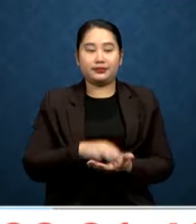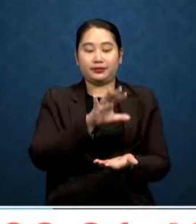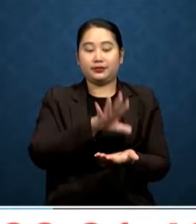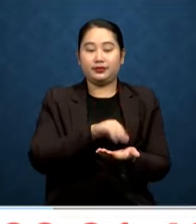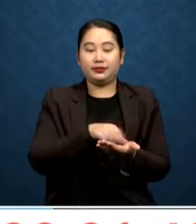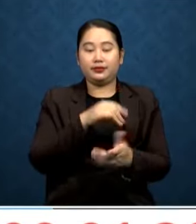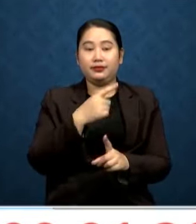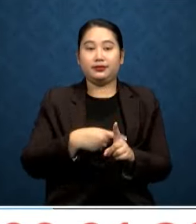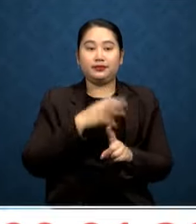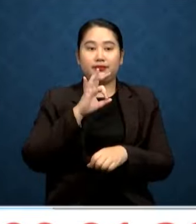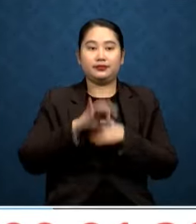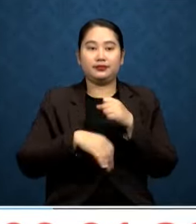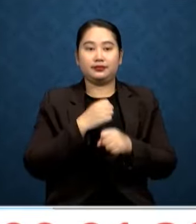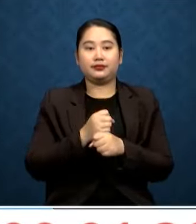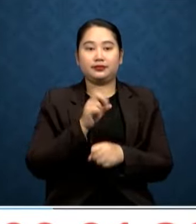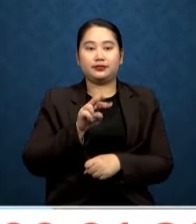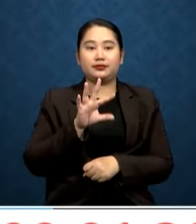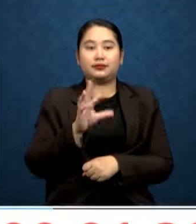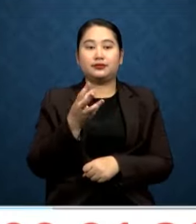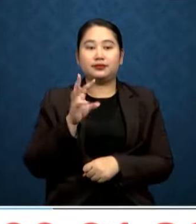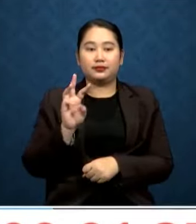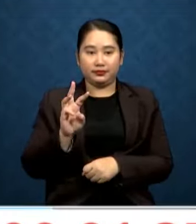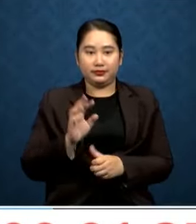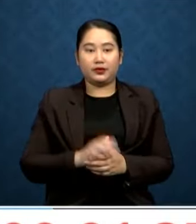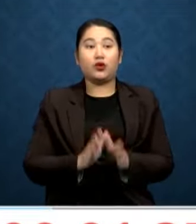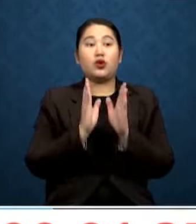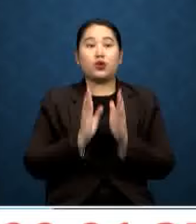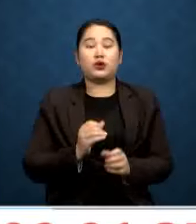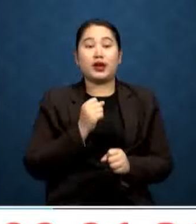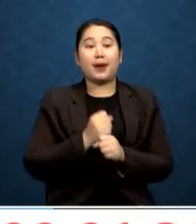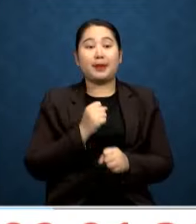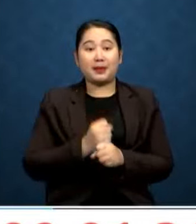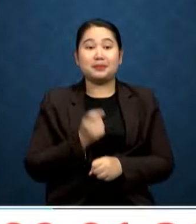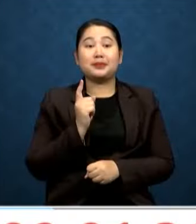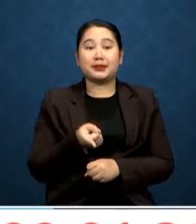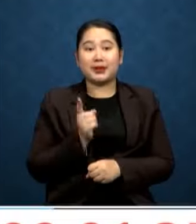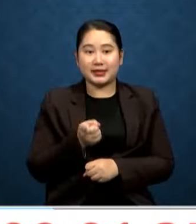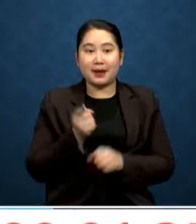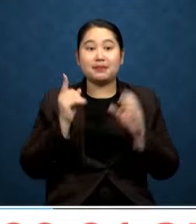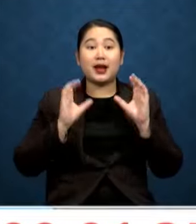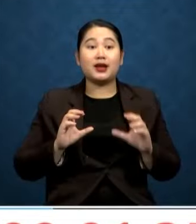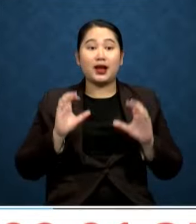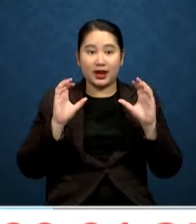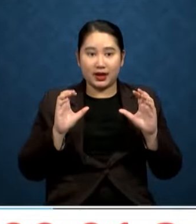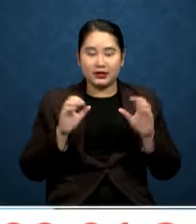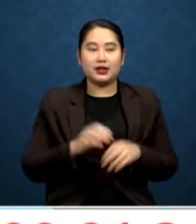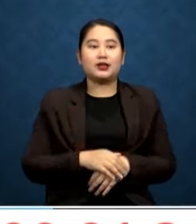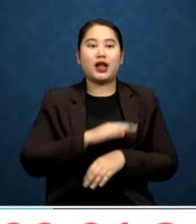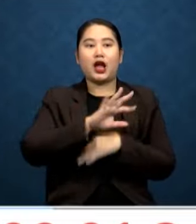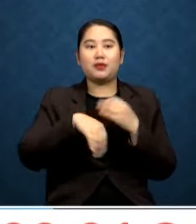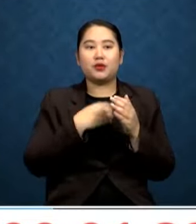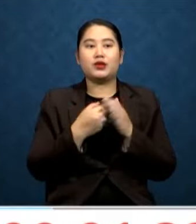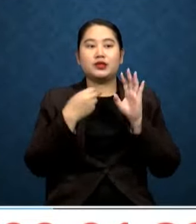ณเดือนกันยายน2566ลูกจ้างประจำมีจำนวนทั้งหมด